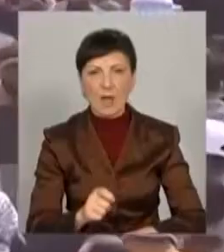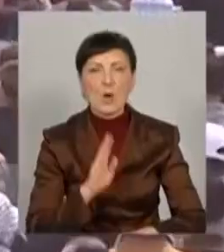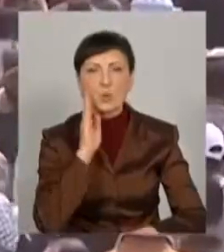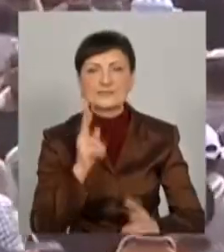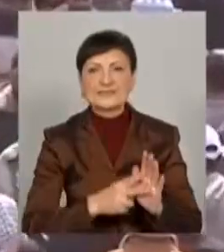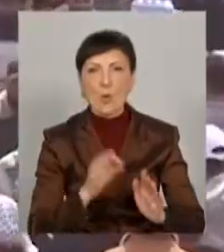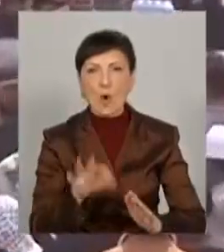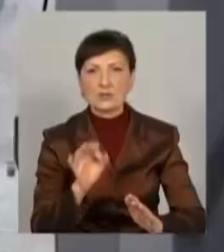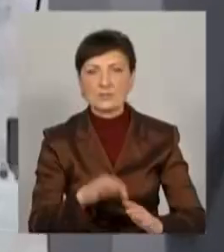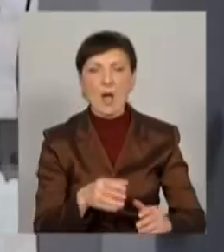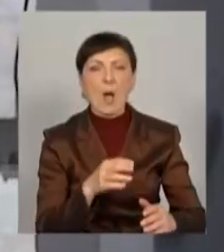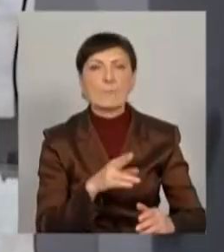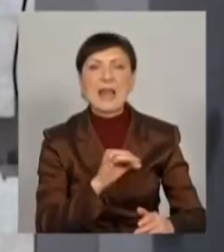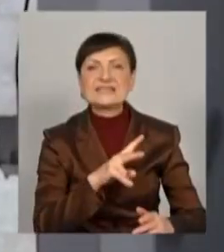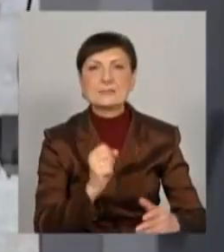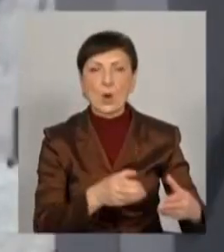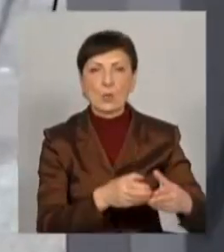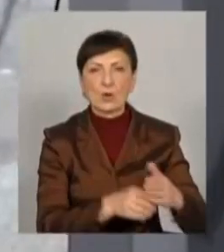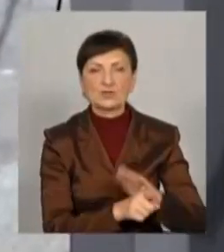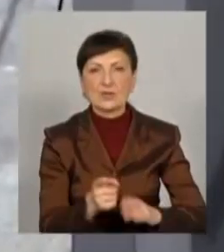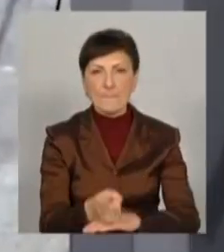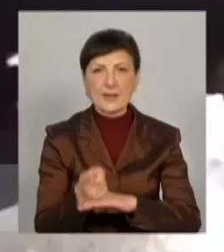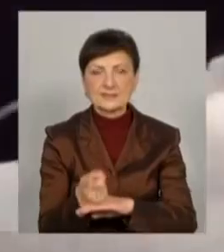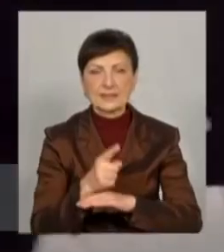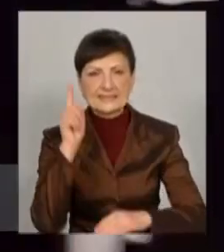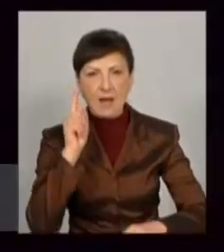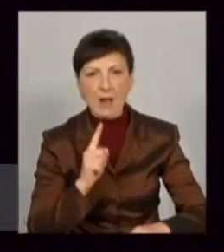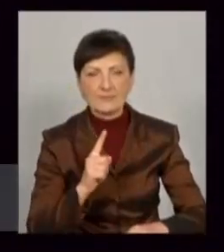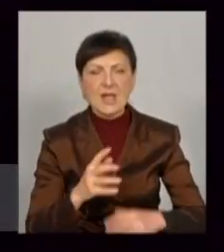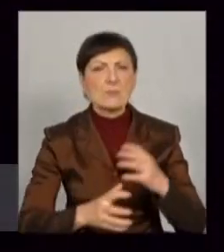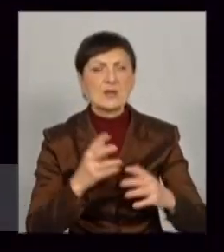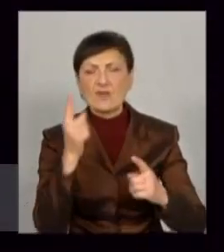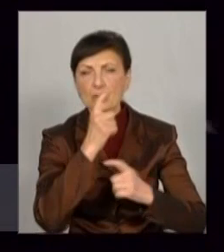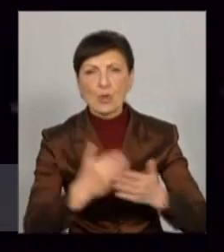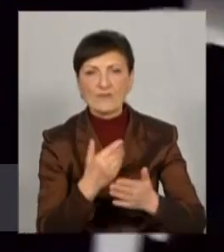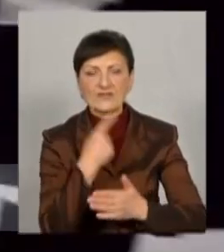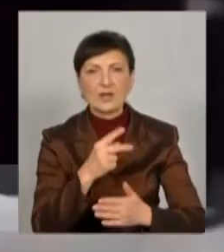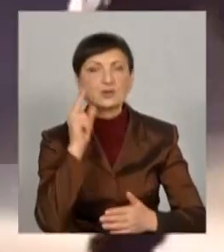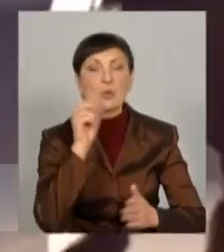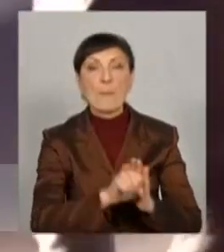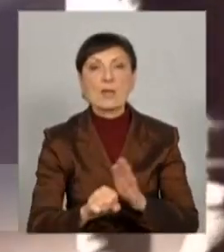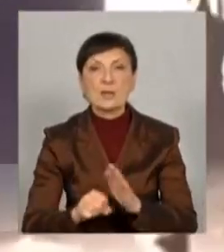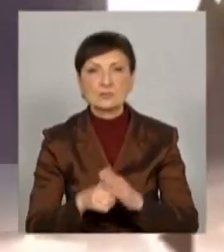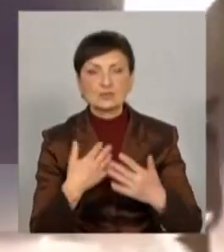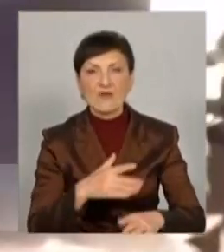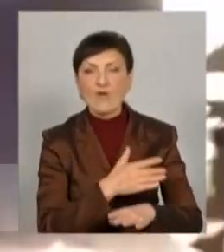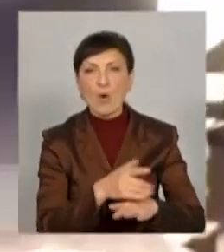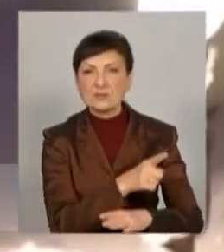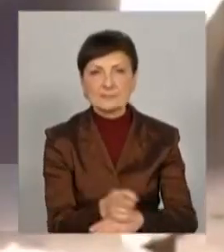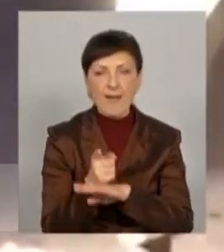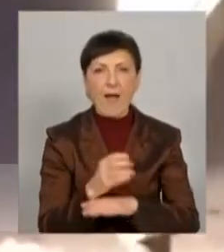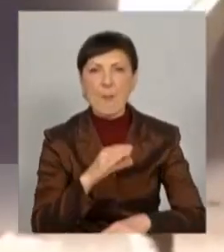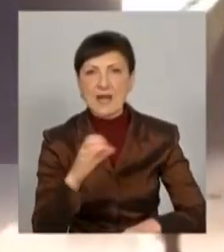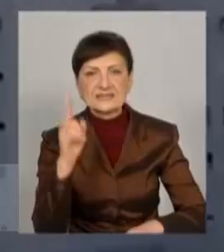октября палестинская группировка «Хамас» начала обстрелы страны. Мировые СМИ сообщают, что число погибших в ходе атаки «Хамас» на